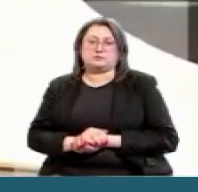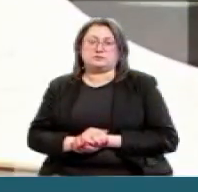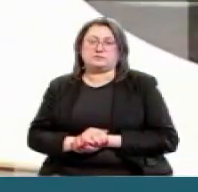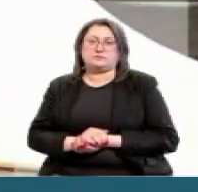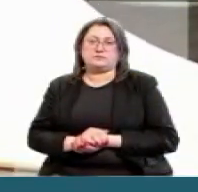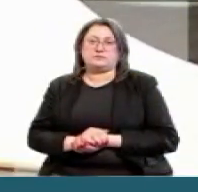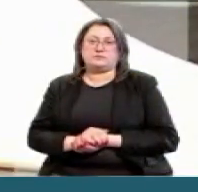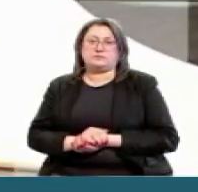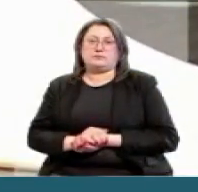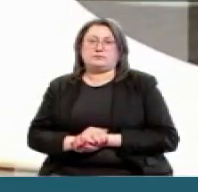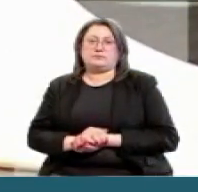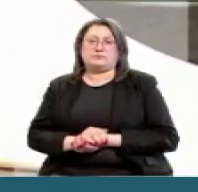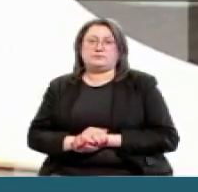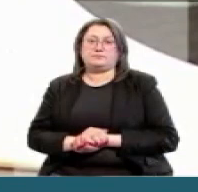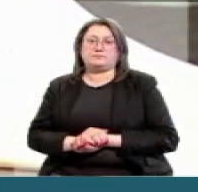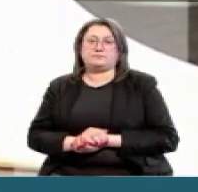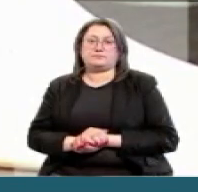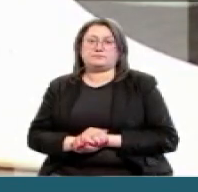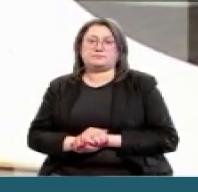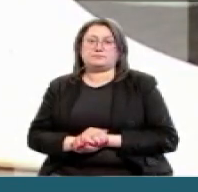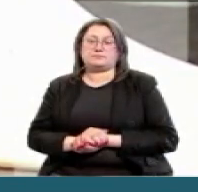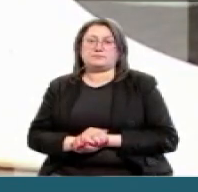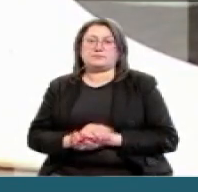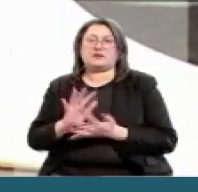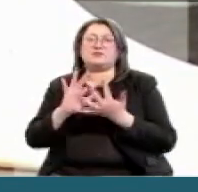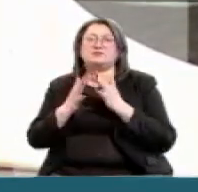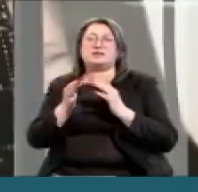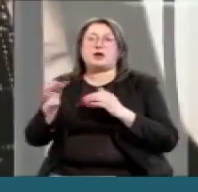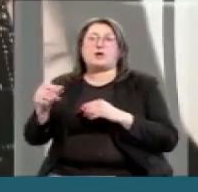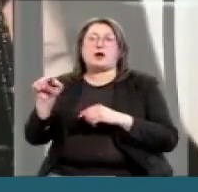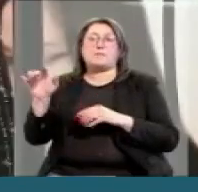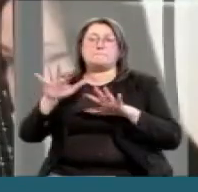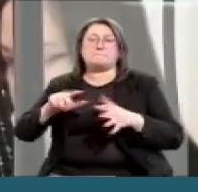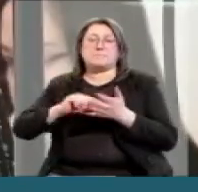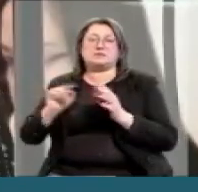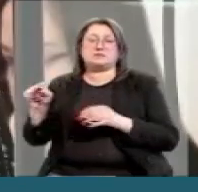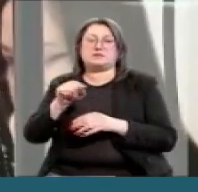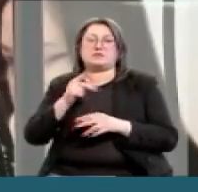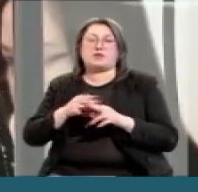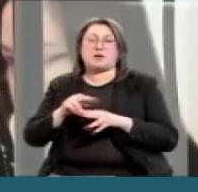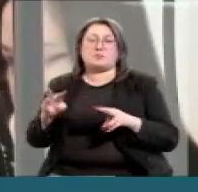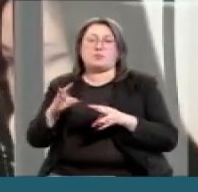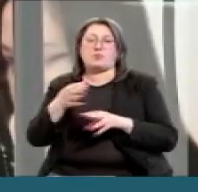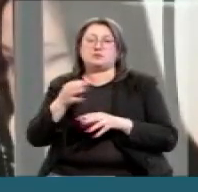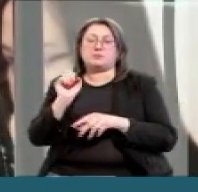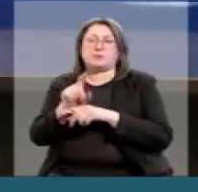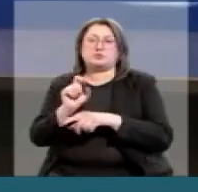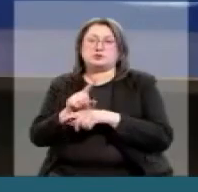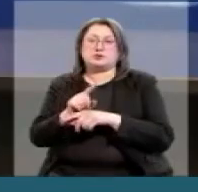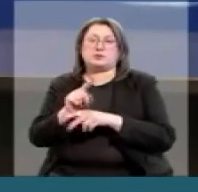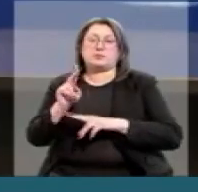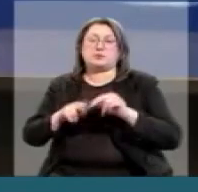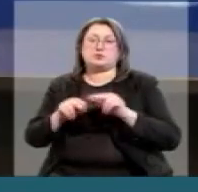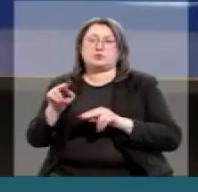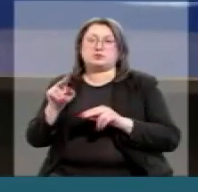қауіпсіздікті қамтамасыз ету мақсатында Жангелді ауданының үлгісіне сәйкес әкімдіктерге кемінде 4 мал қорымын салуды тапсырды. Бұл